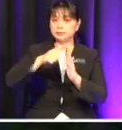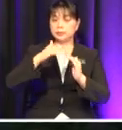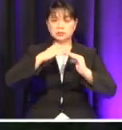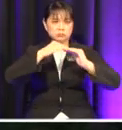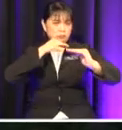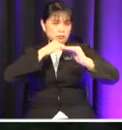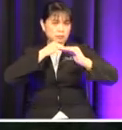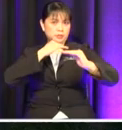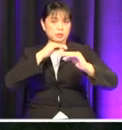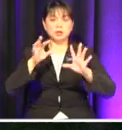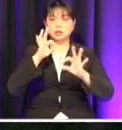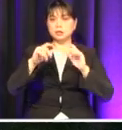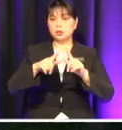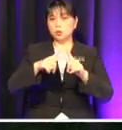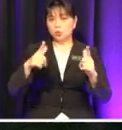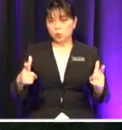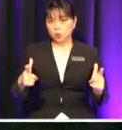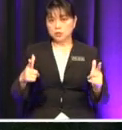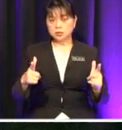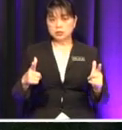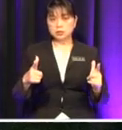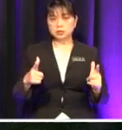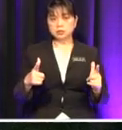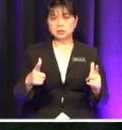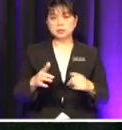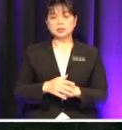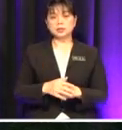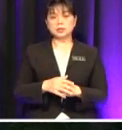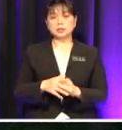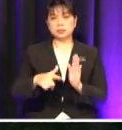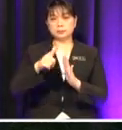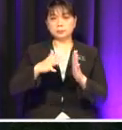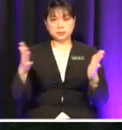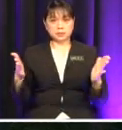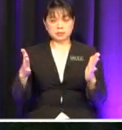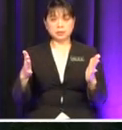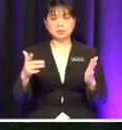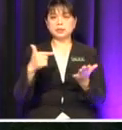stabil untuk menghantam ataupun menerima bola dan yang terakhir geseran